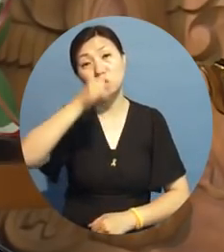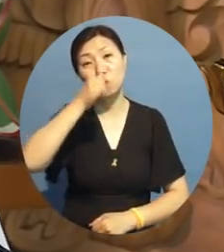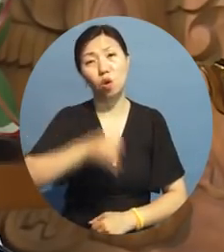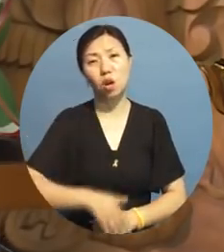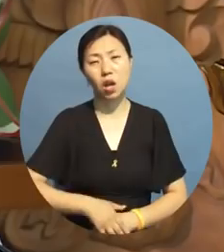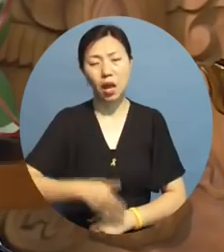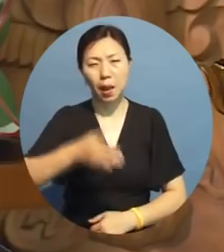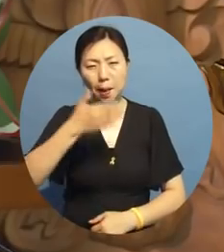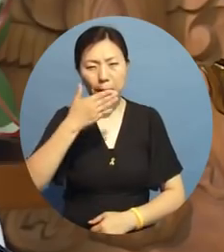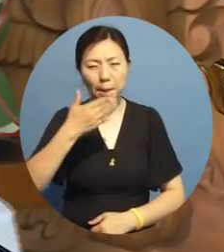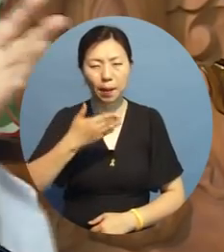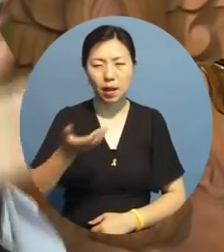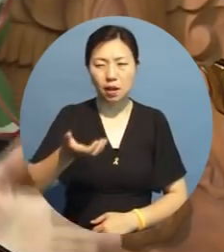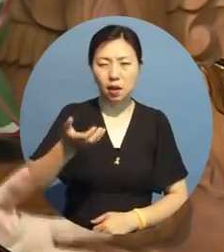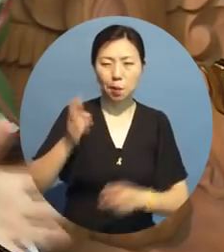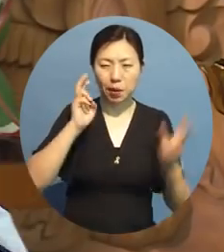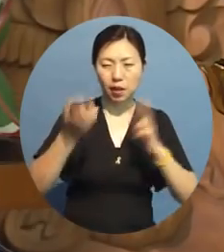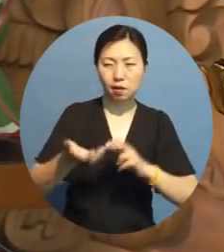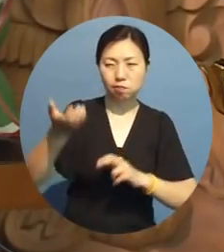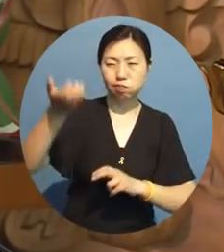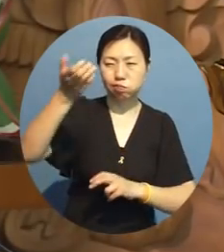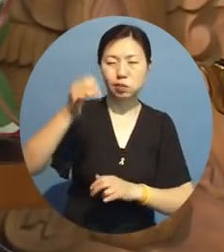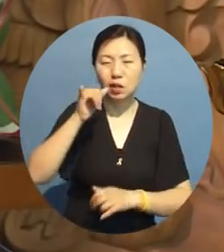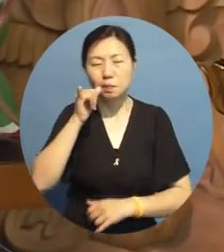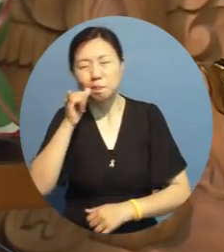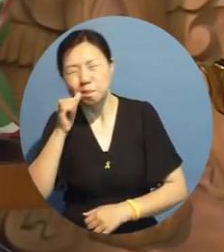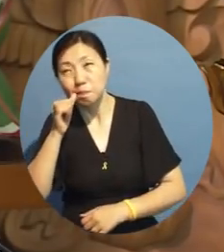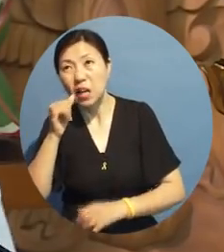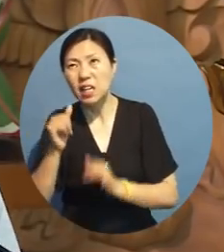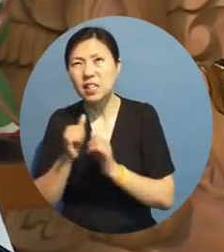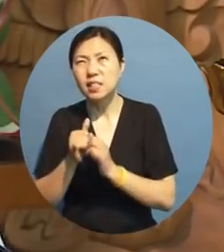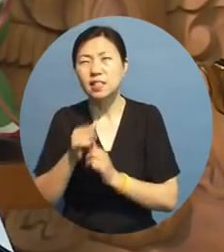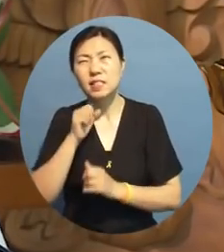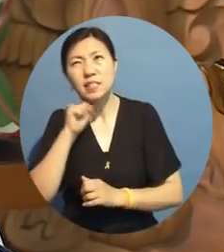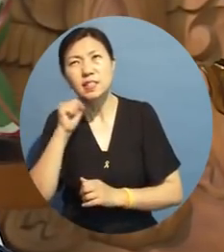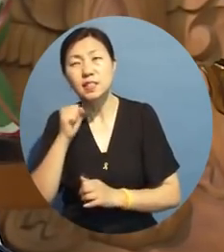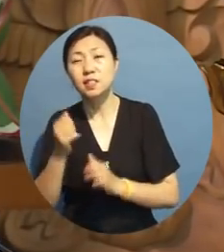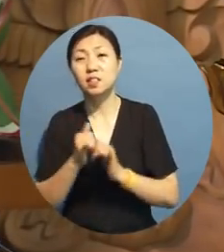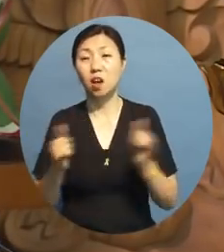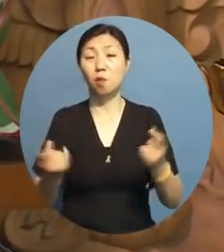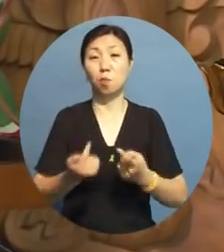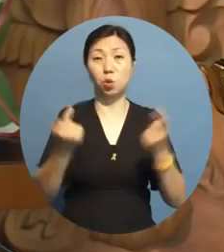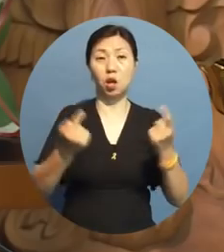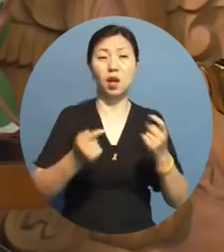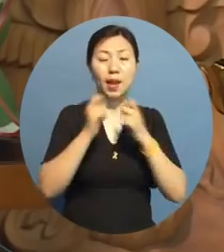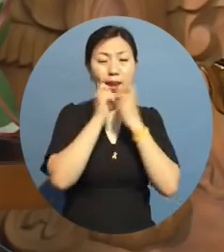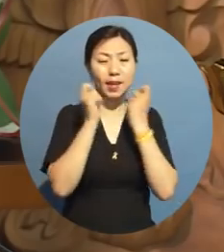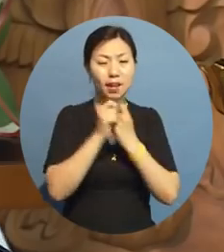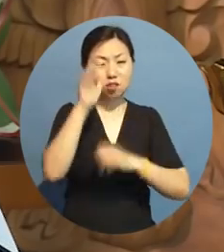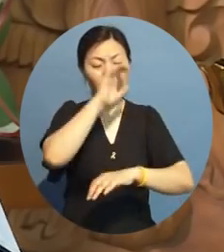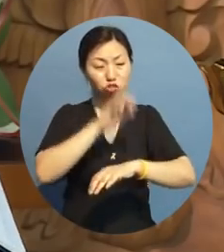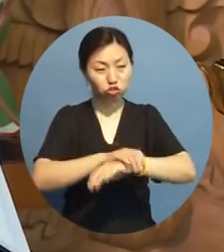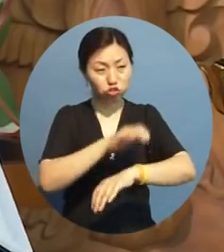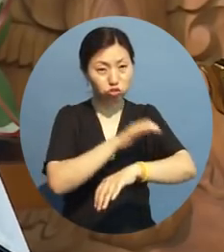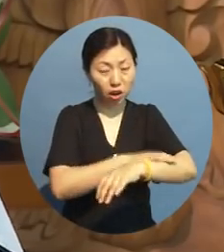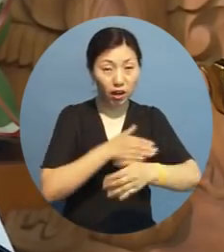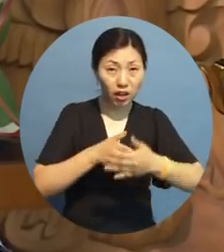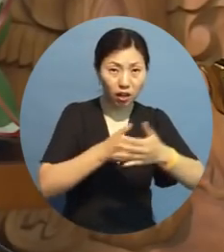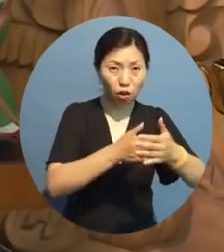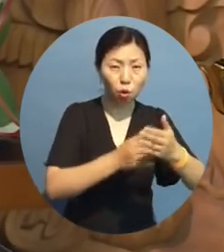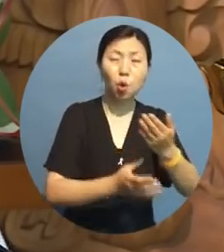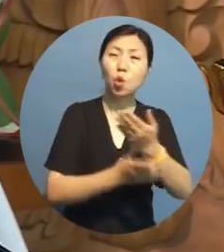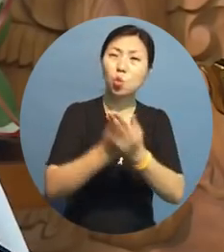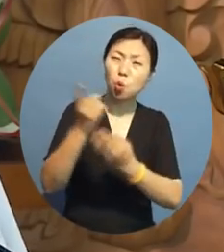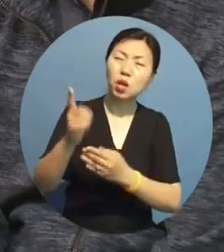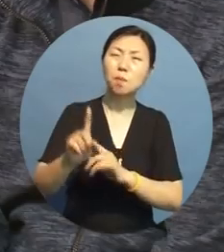그저 승진만 못 매다고 사는 사람보다 그래도 여러분들은 뭐 개인 수행이 어떻고 뭐 나라가 어떻고 통일이 어떻고 질문다고